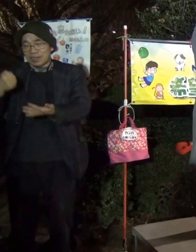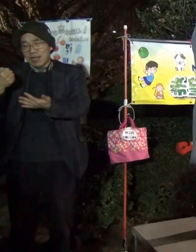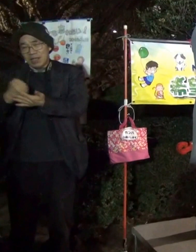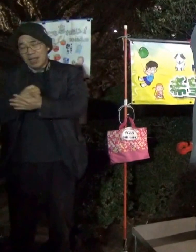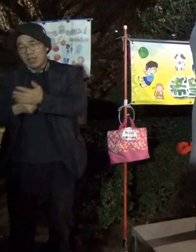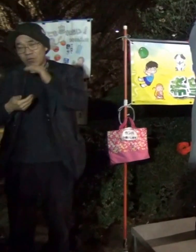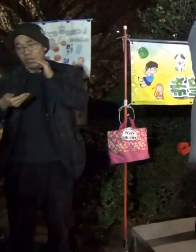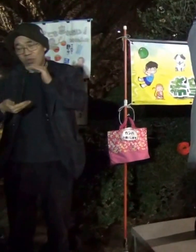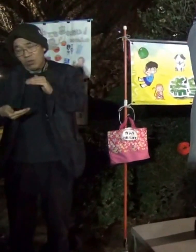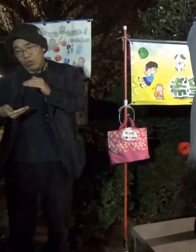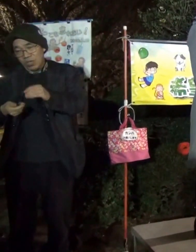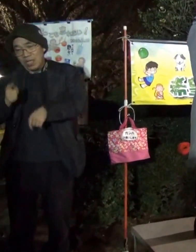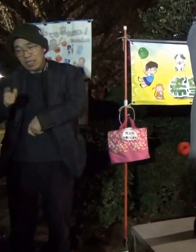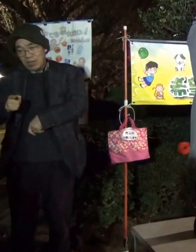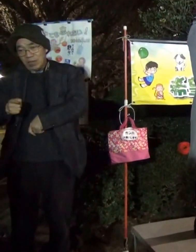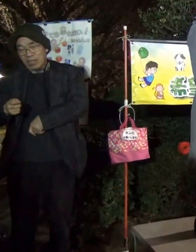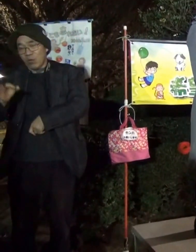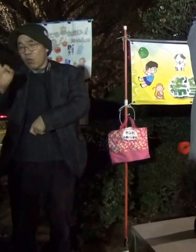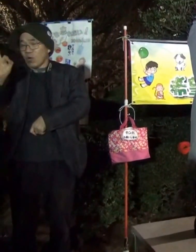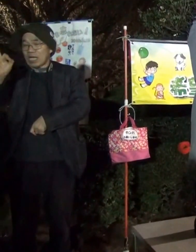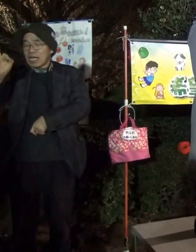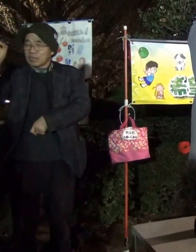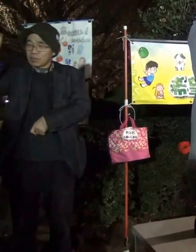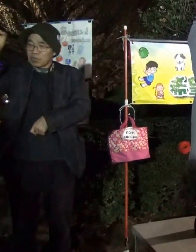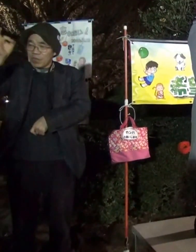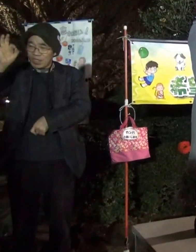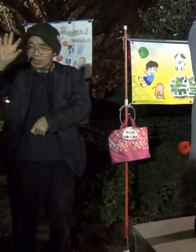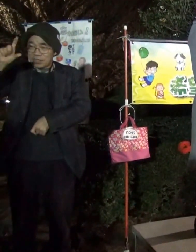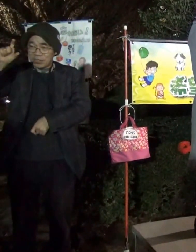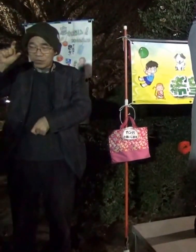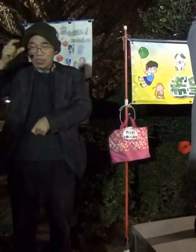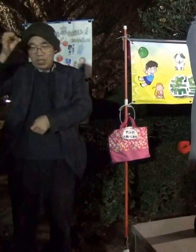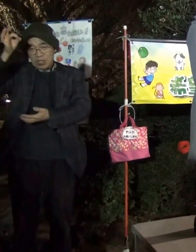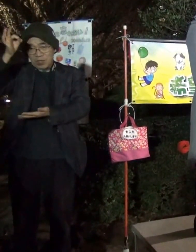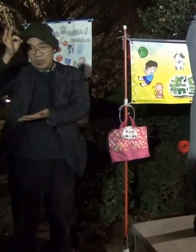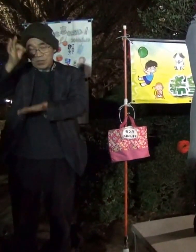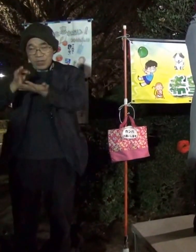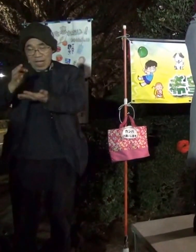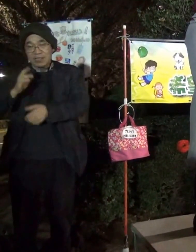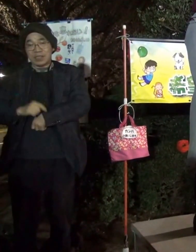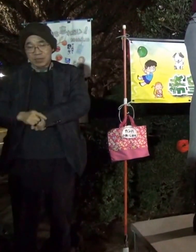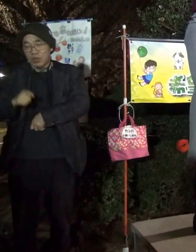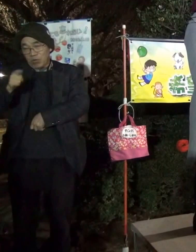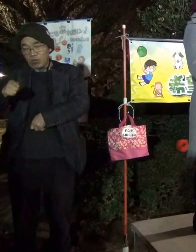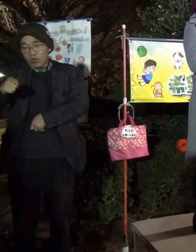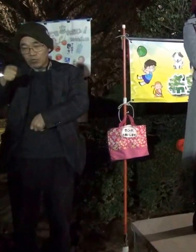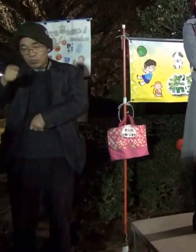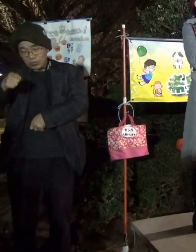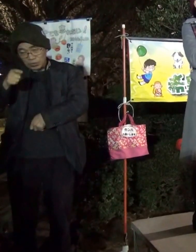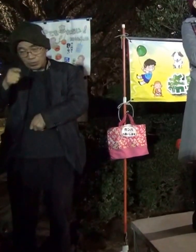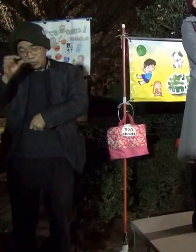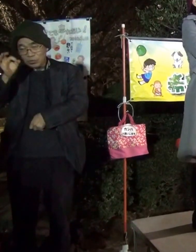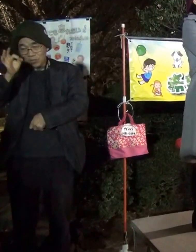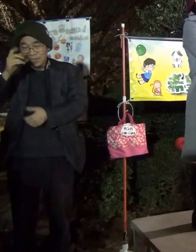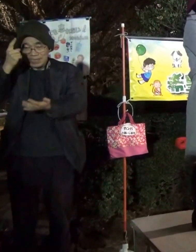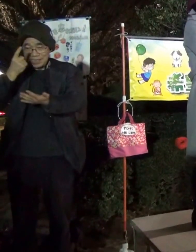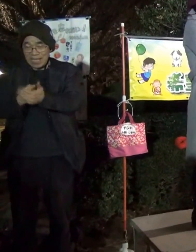のが額は少ないんですよ。でここまでの分しか認められないよっていうことにはなってる、うん、